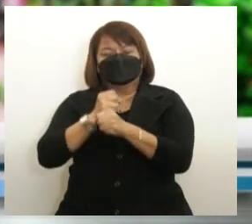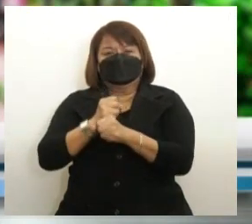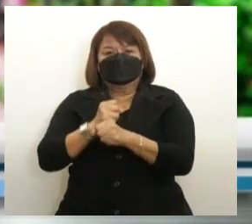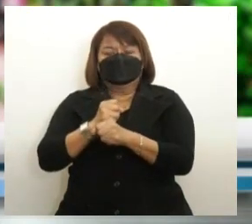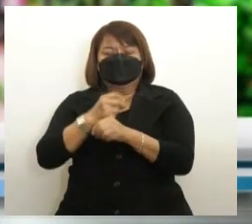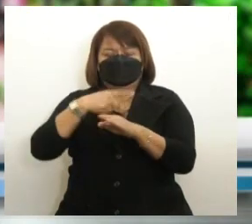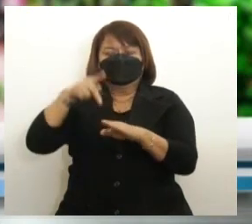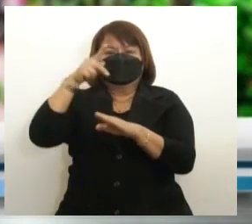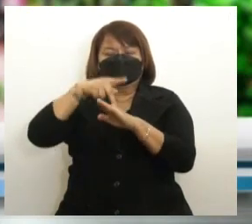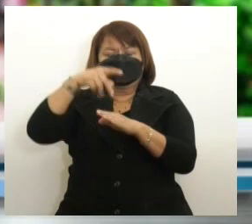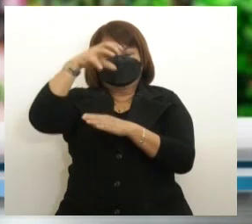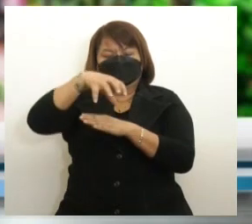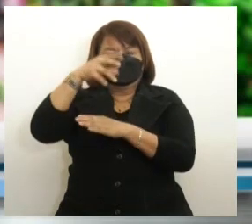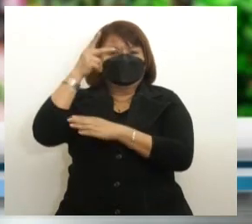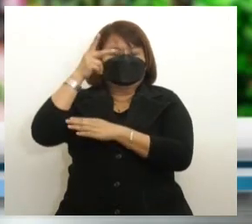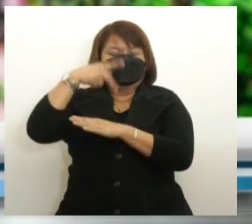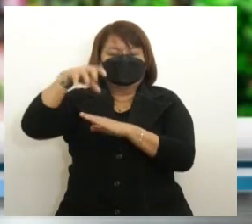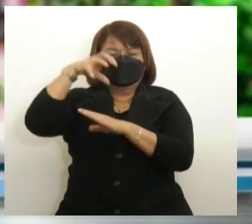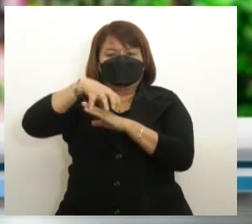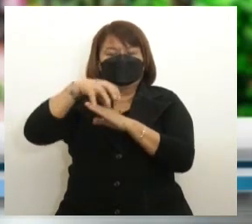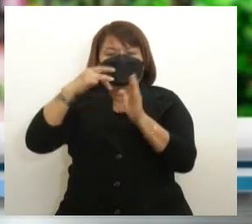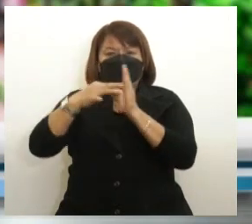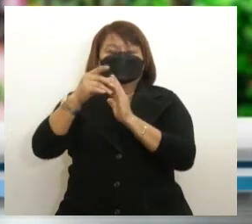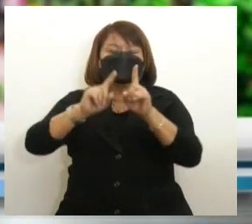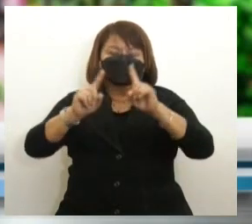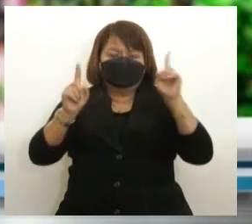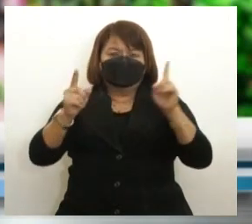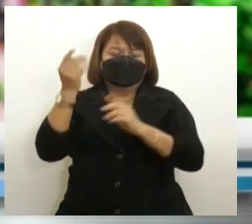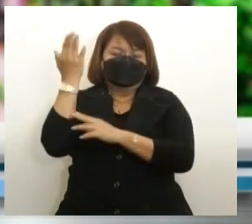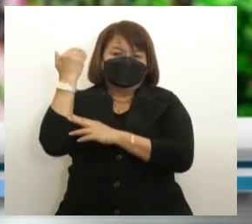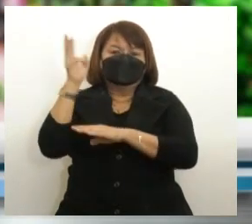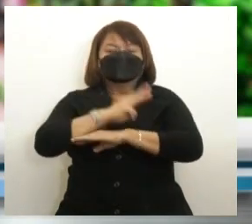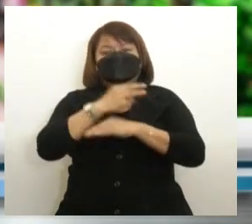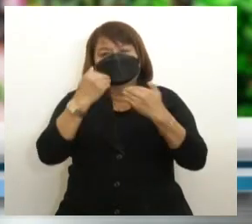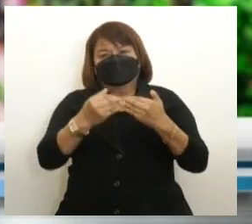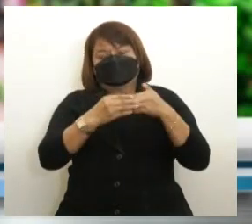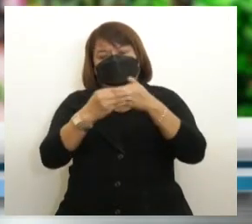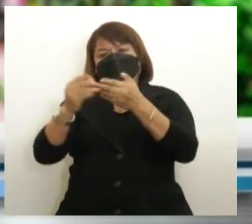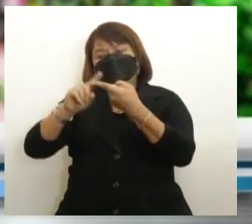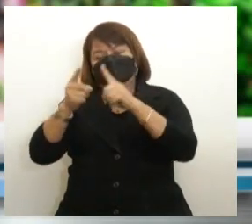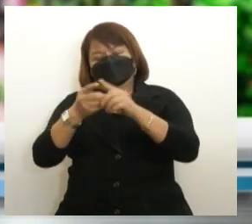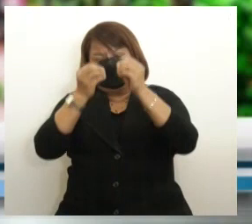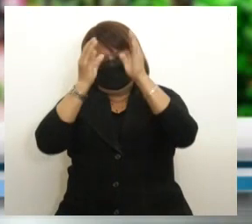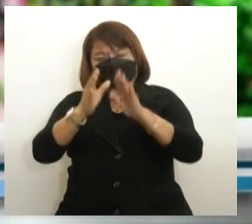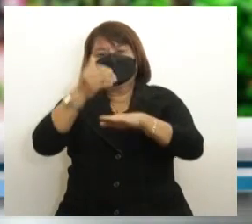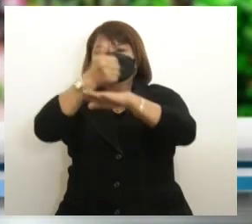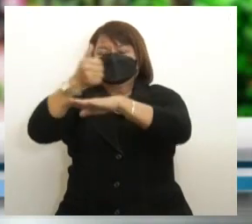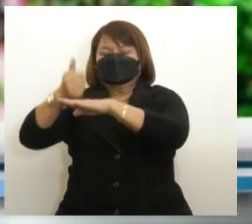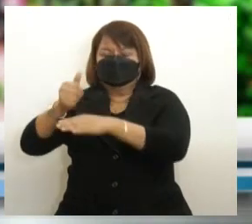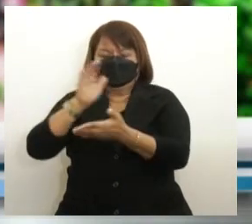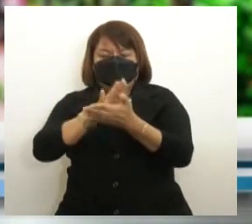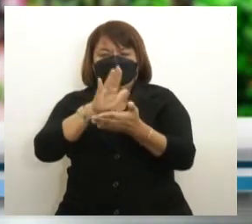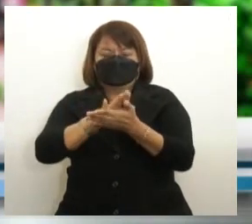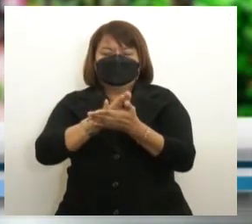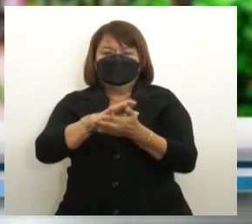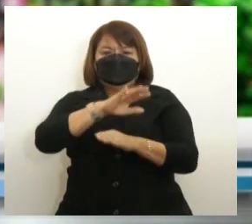ที่ในสำนักงานเขตพื้นที่การศึกษาต่างๆที่ผ่านมานะคะแล้ววันนี้นะคะเราจะพาเพื่อนครูและผู้บริหารสาขาทุกท่านไปรับช